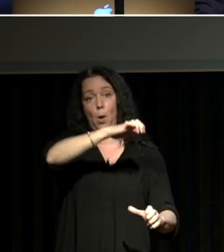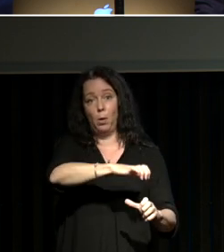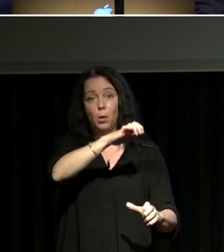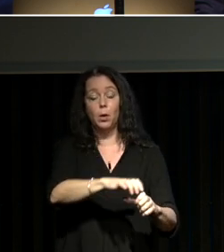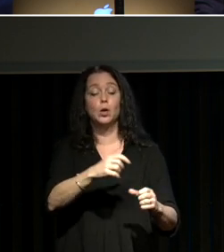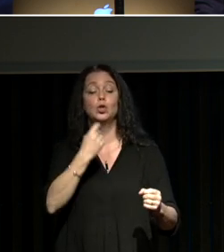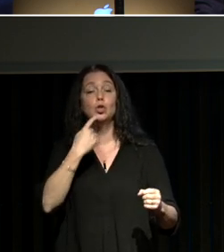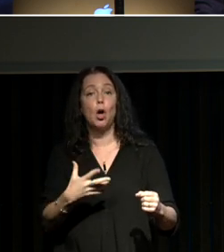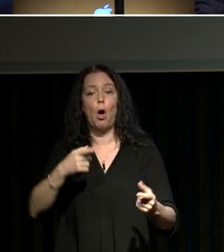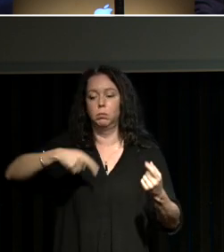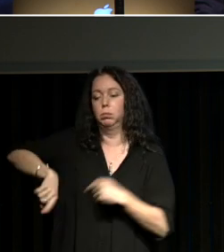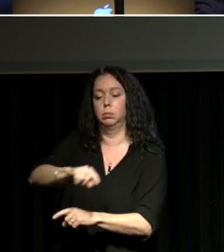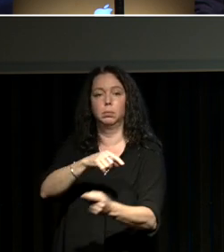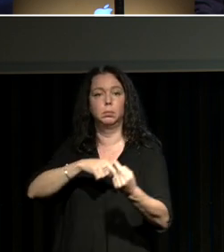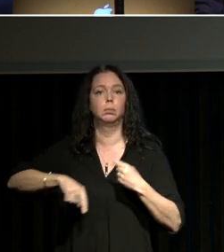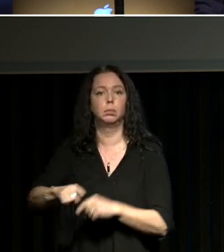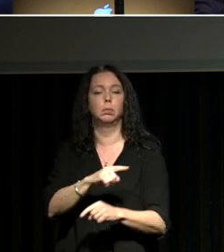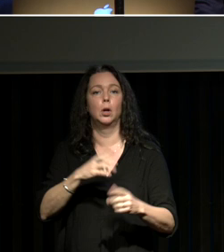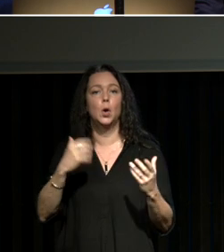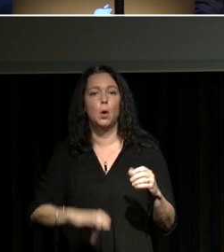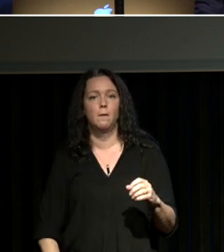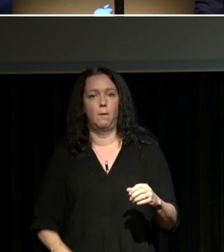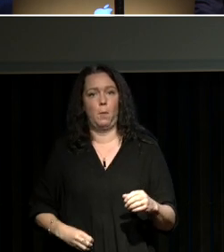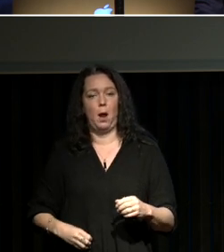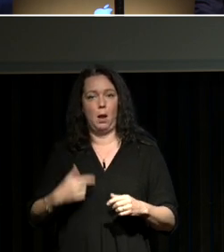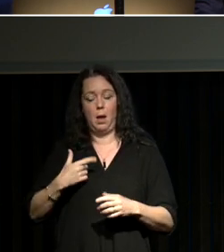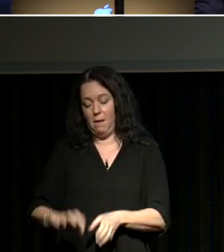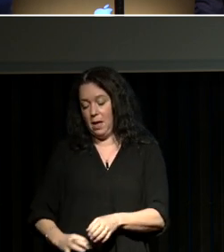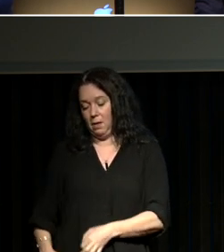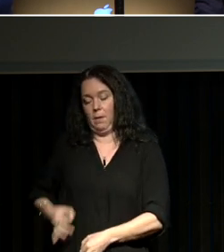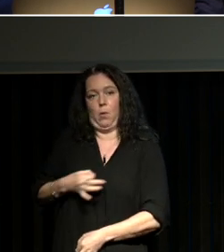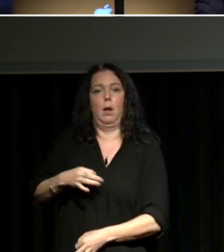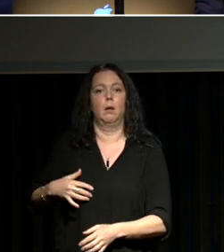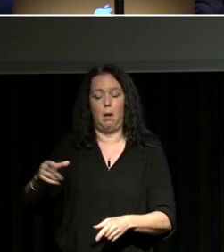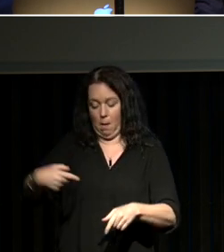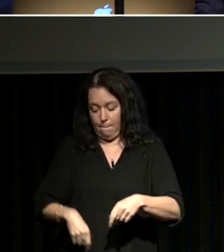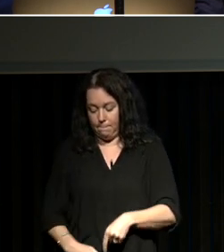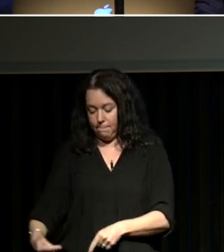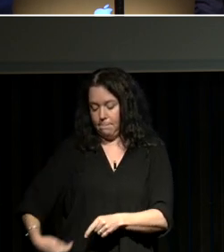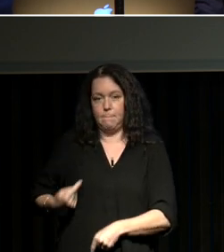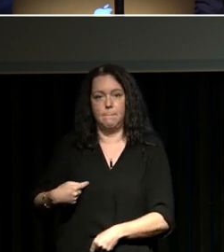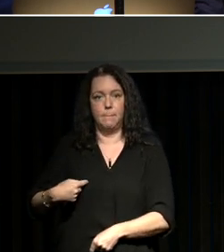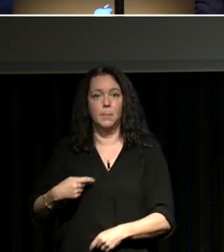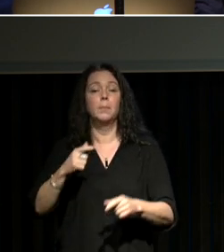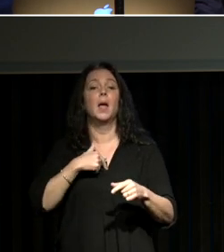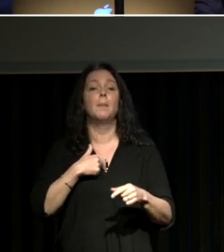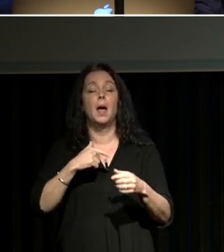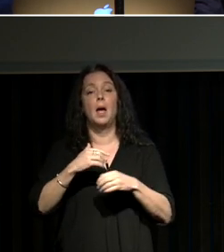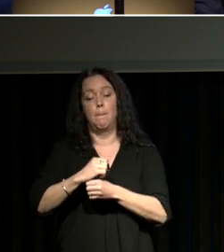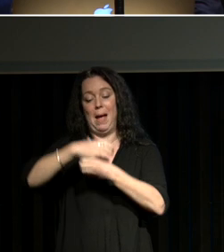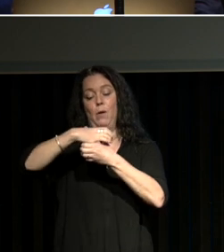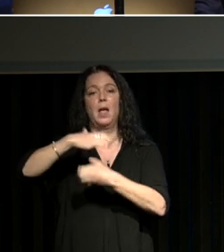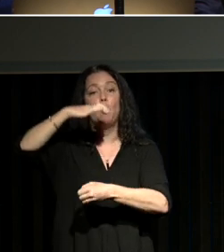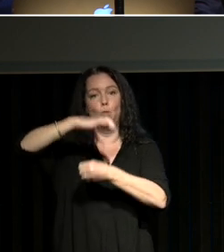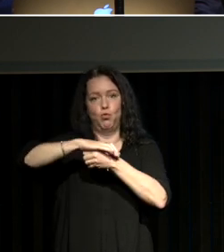du sang oxygéné en se branchant sur l'artère fémorale et sur la veine fémorale. Et on met un ballonnet d'occlusion qui va